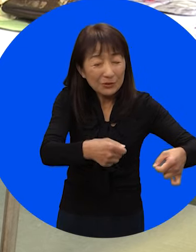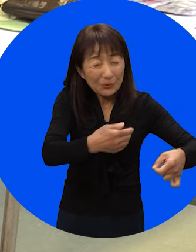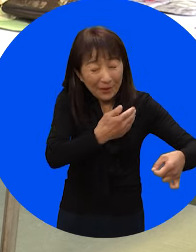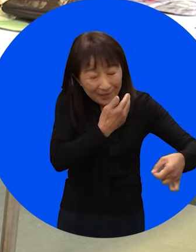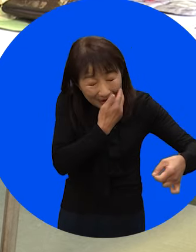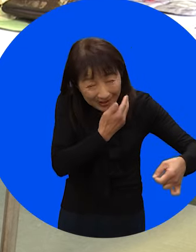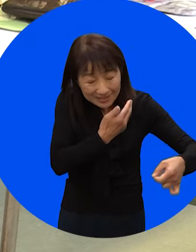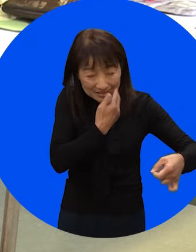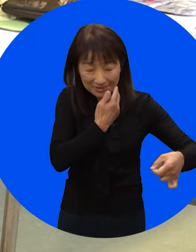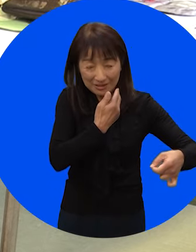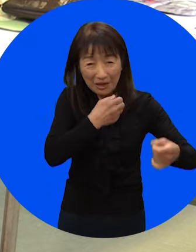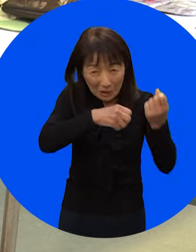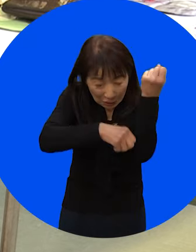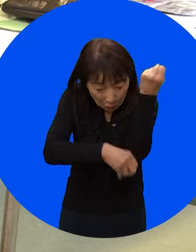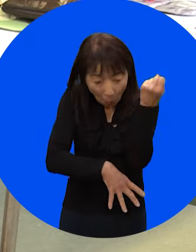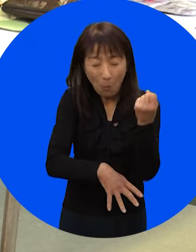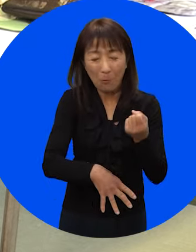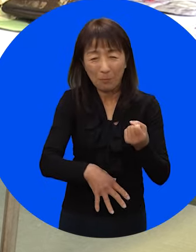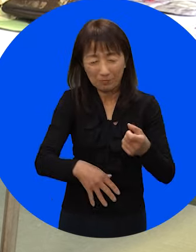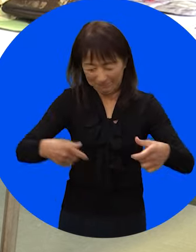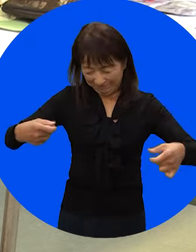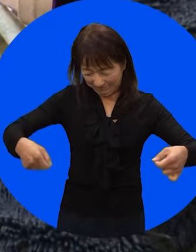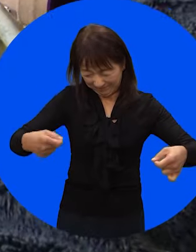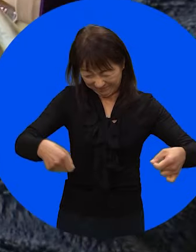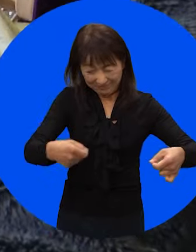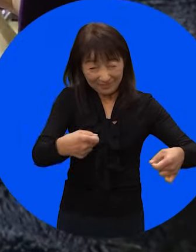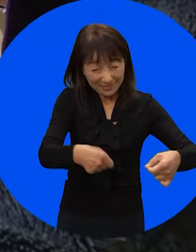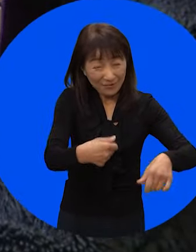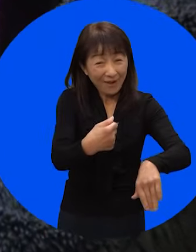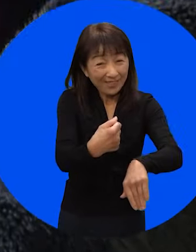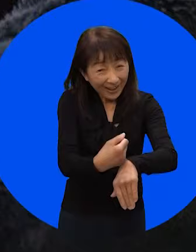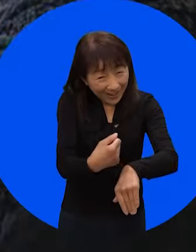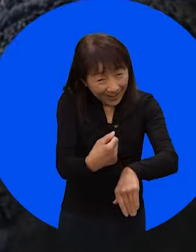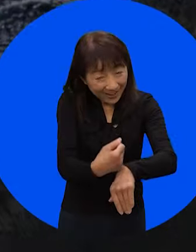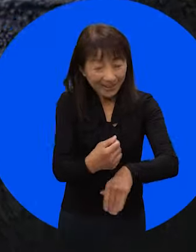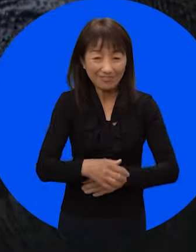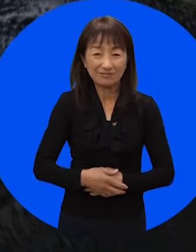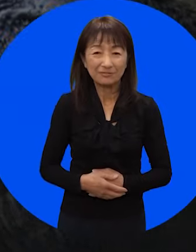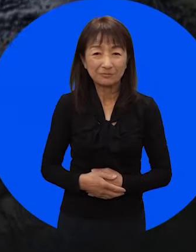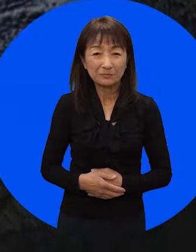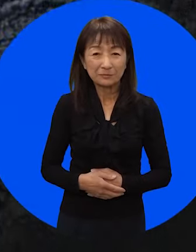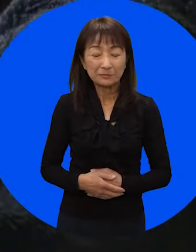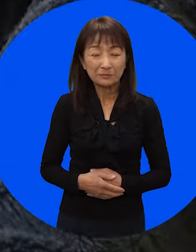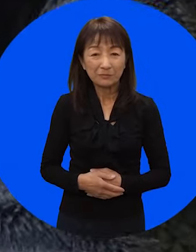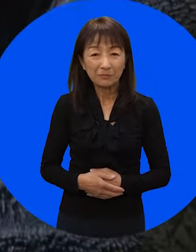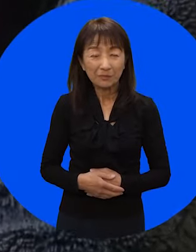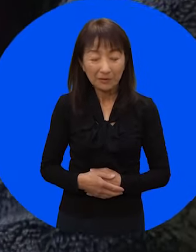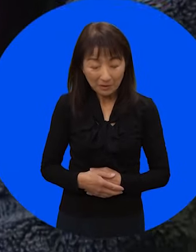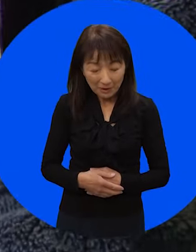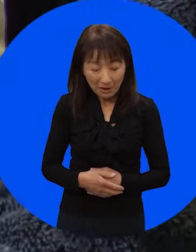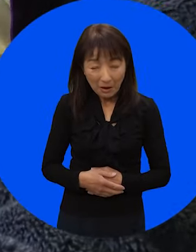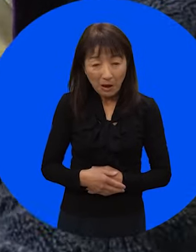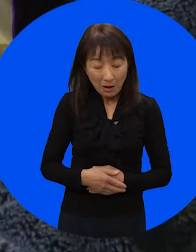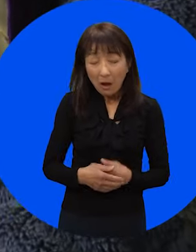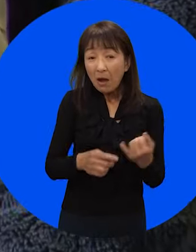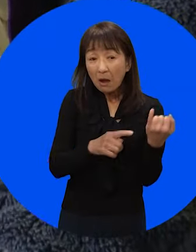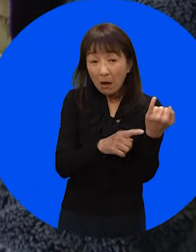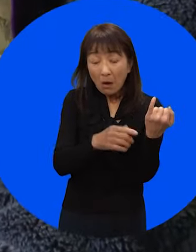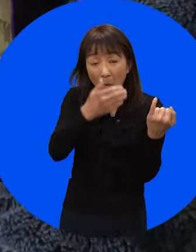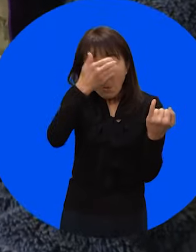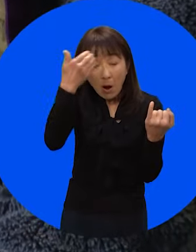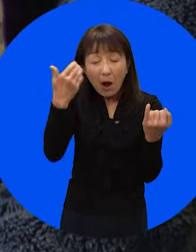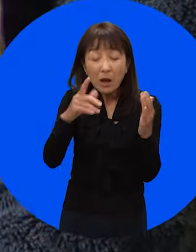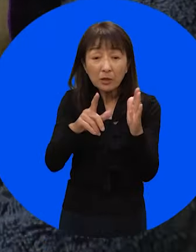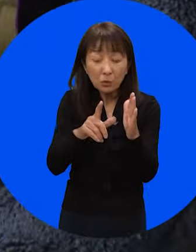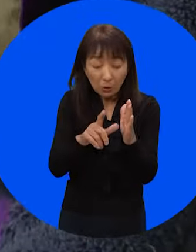縫うということがとても大事で、みんな苦労してます。 和裁を習い始めた頃、たくさん縫って経